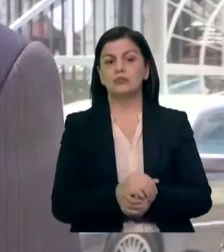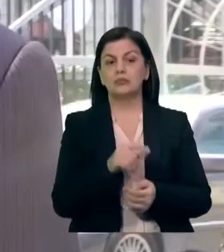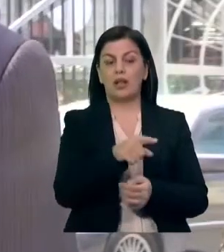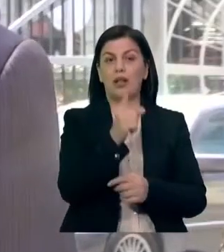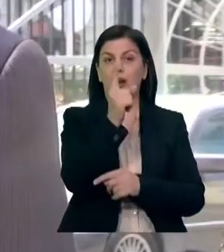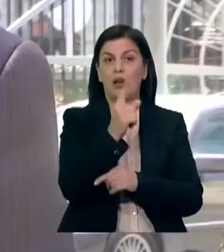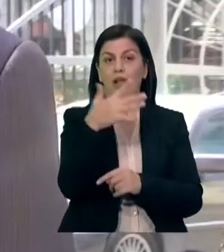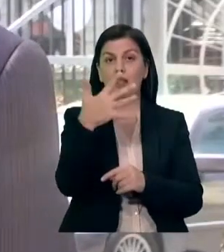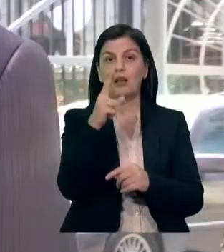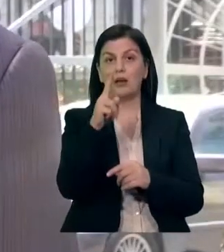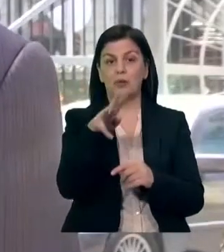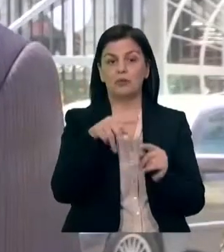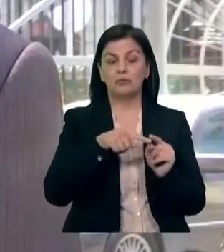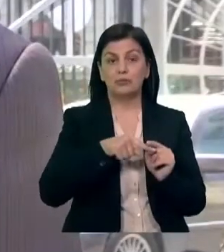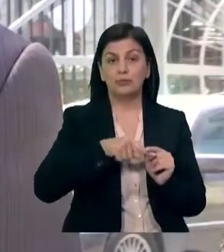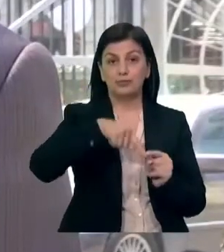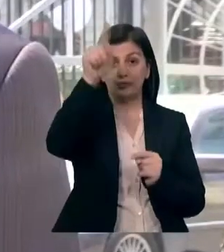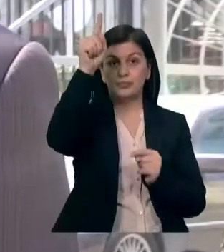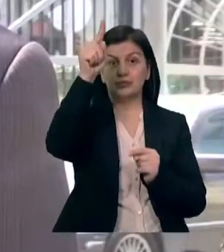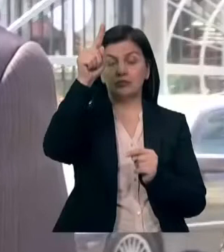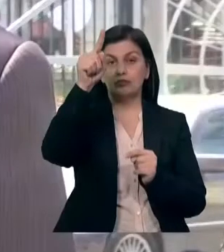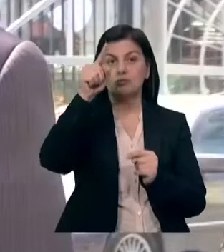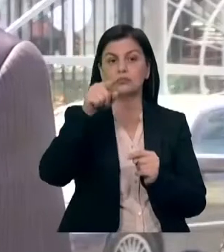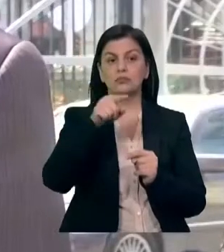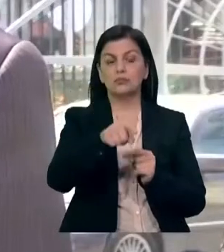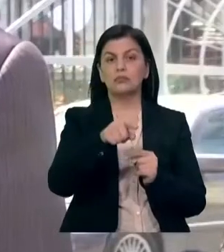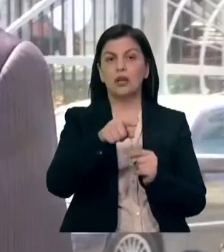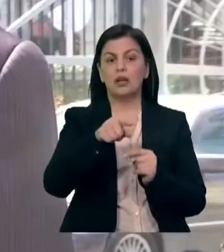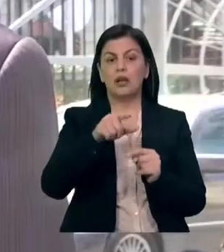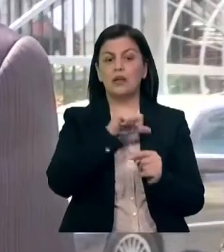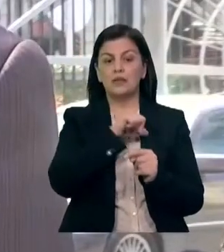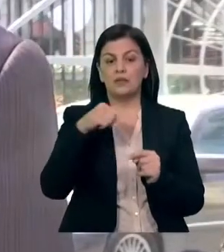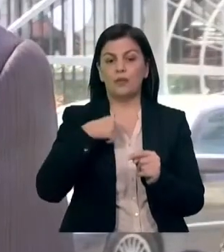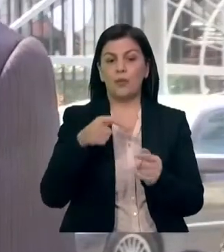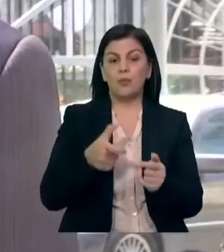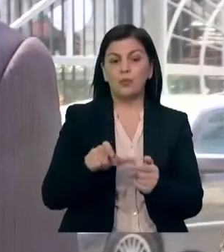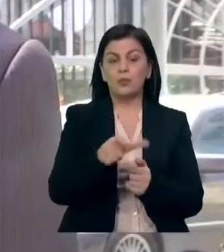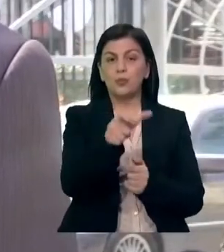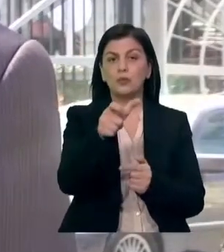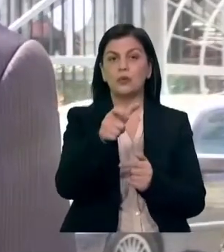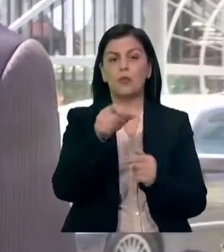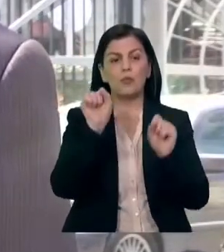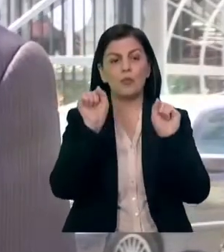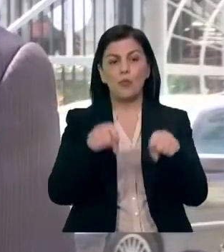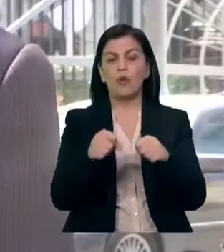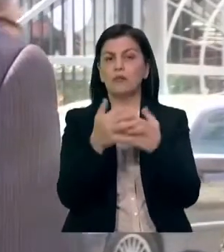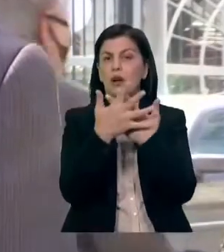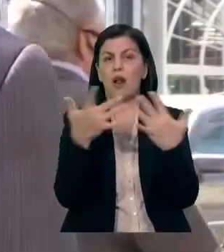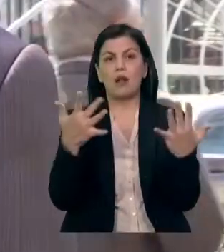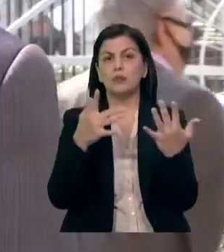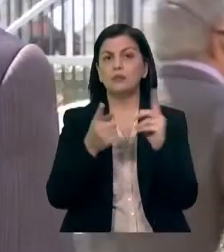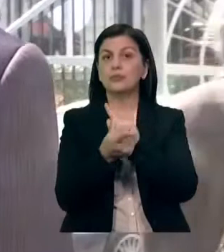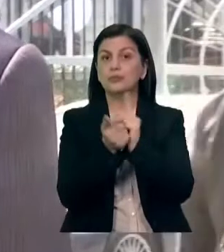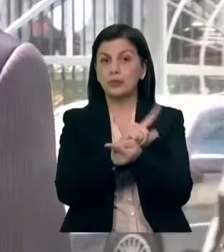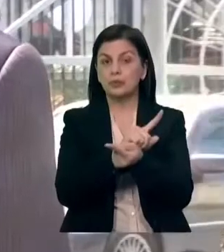50 kilometr yüksəkliyə qalxdıqdan sonra kvaziballistik bir trayektoriya ilə uçur. Yəni, manevr edə bilir. Yəni, bizim